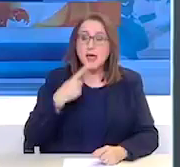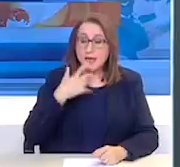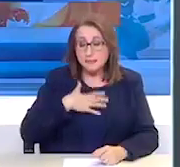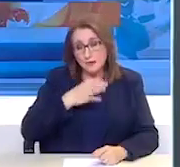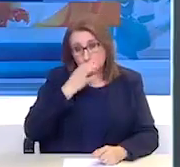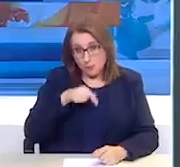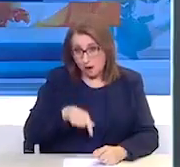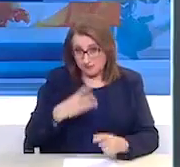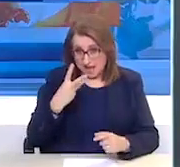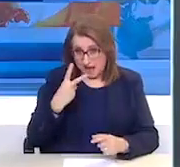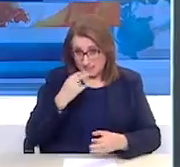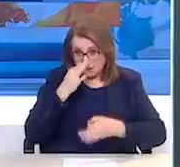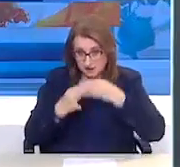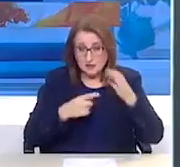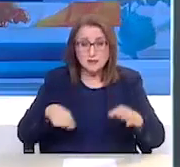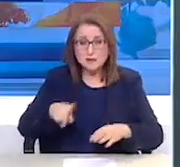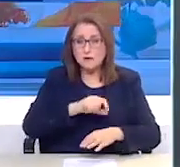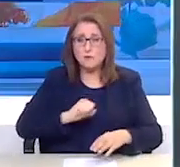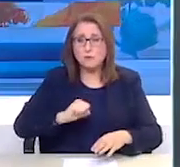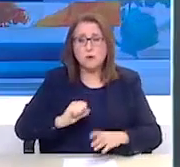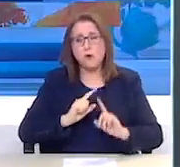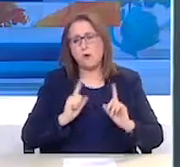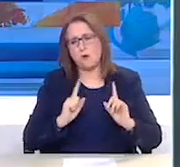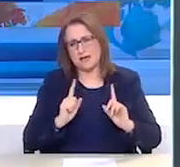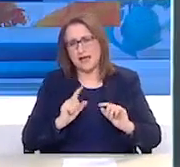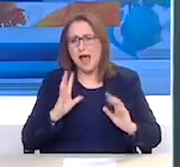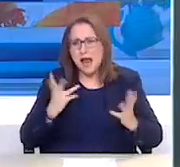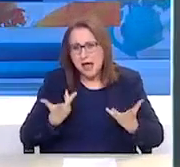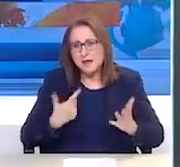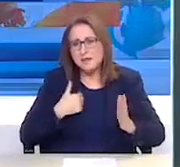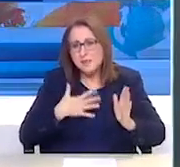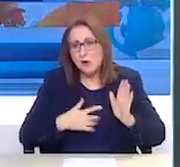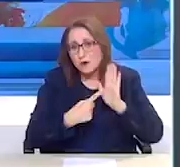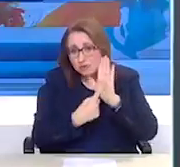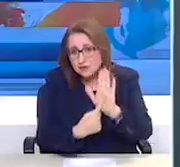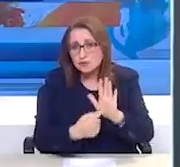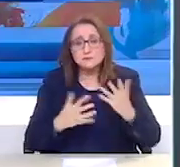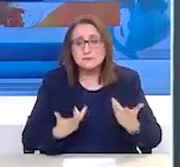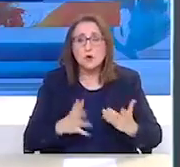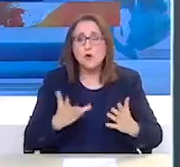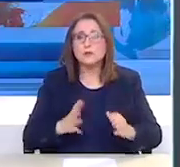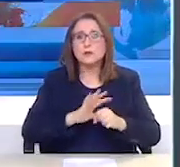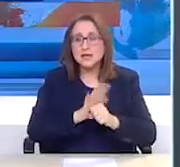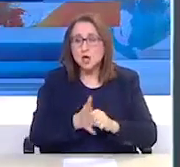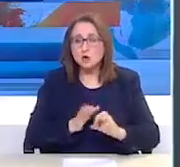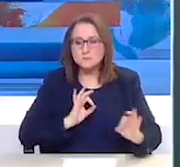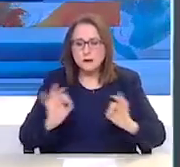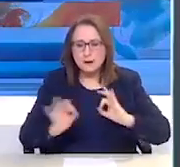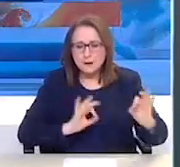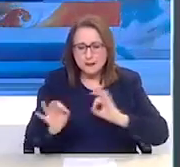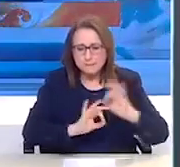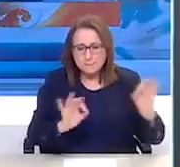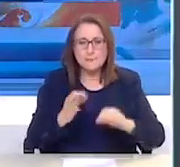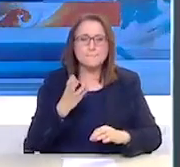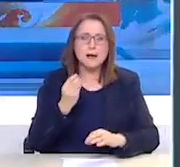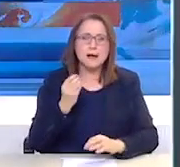να δείξω πως η διασπορά αυτού του ιού είναι τόσο γρήγορη που κανένα σύστημα υγείας δεν μπορεί να την αντιμετωπίσει, ακόμη και τα πιο